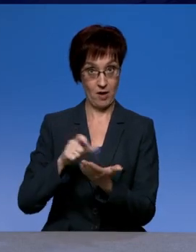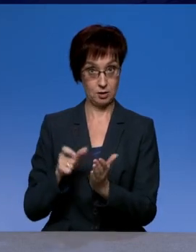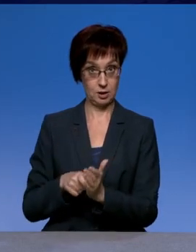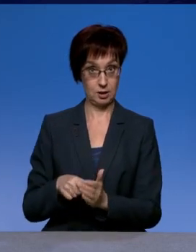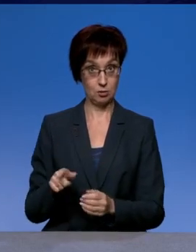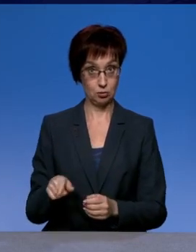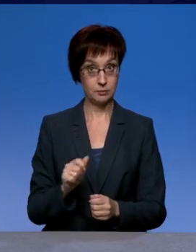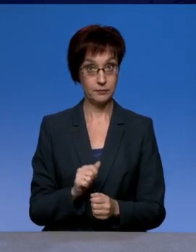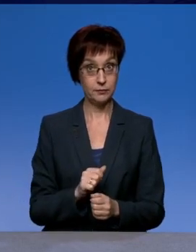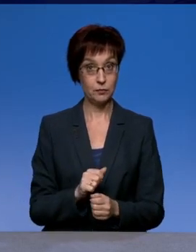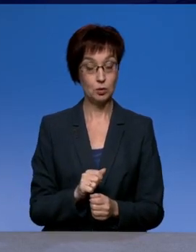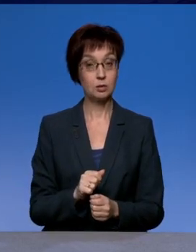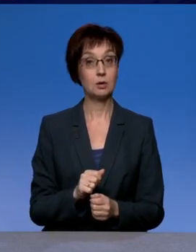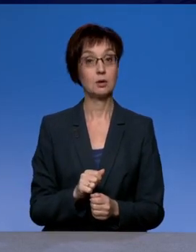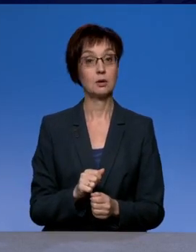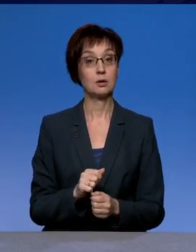лица.